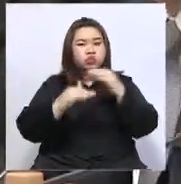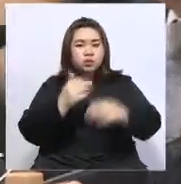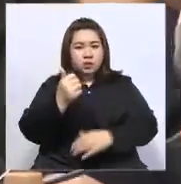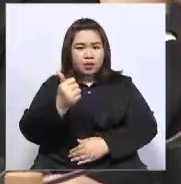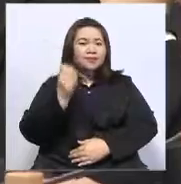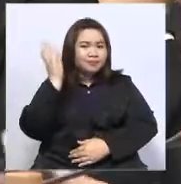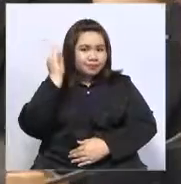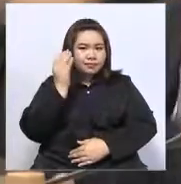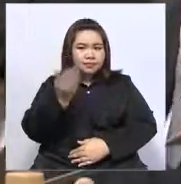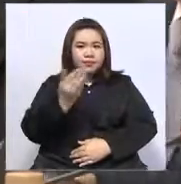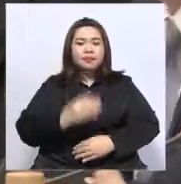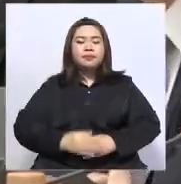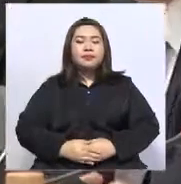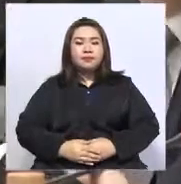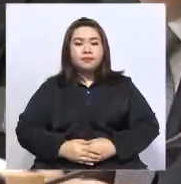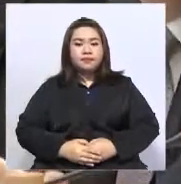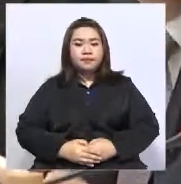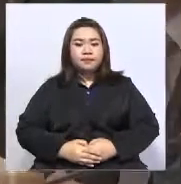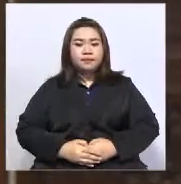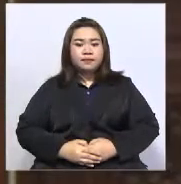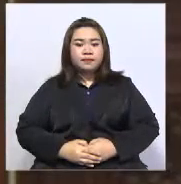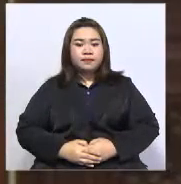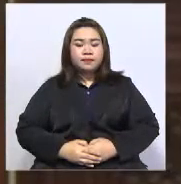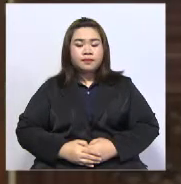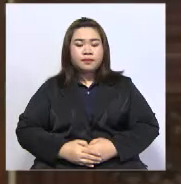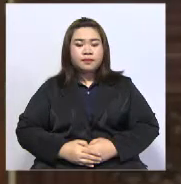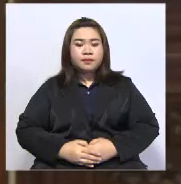เดี๋ยวลองฟังเสียงท่านนายกกันดูครับ